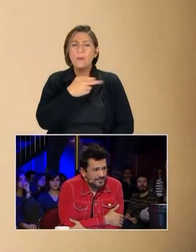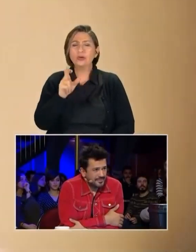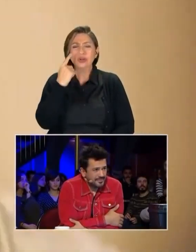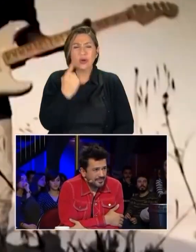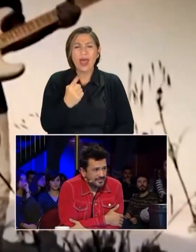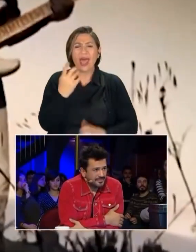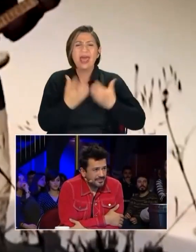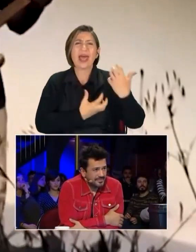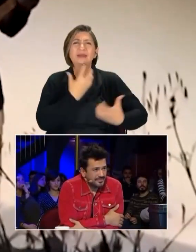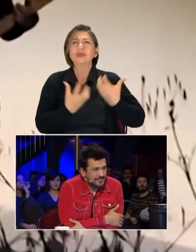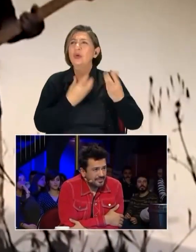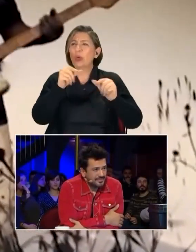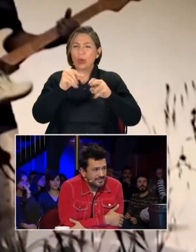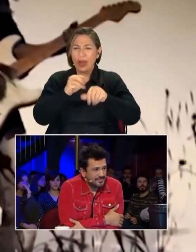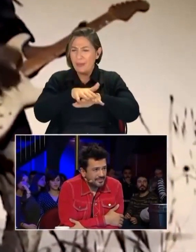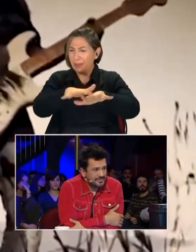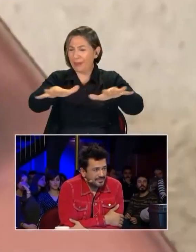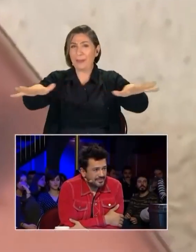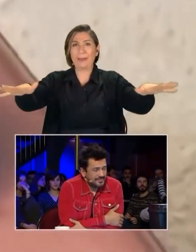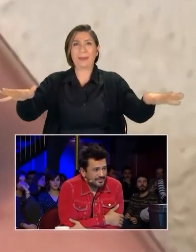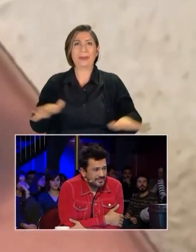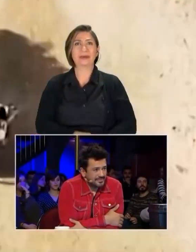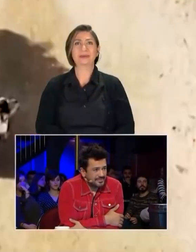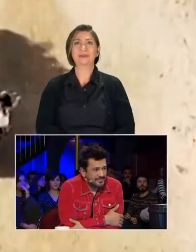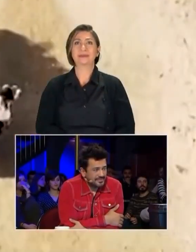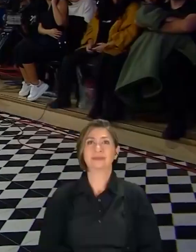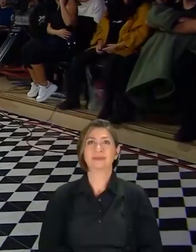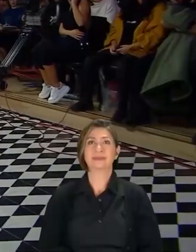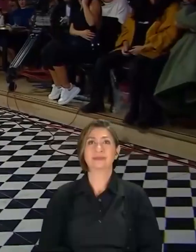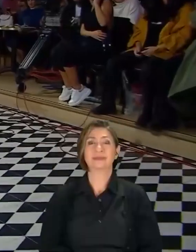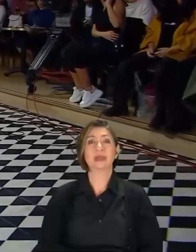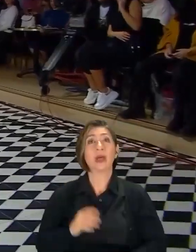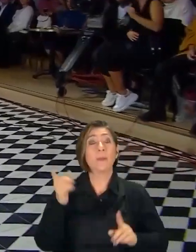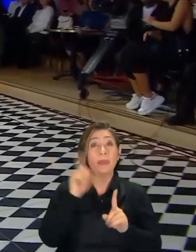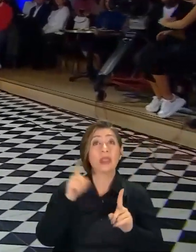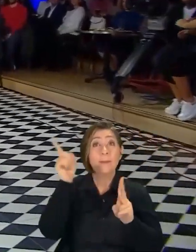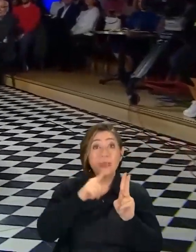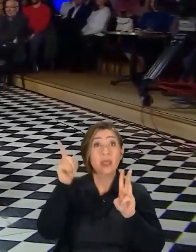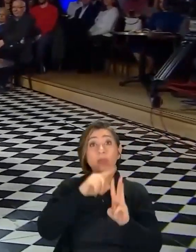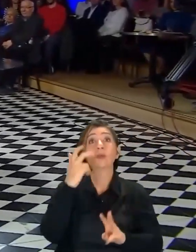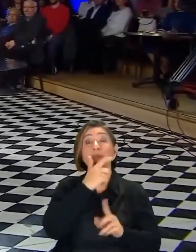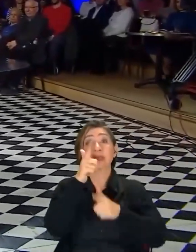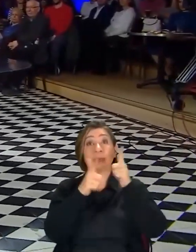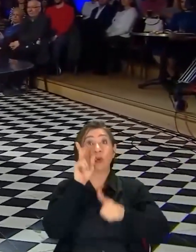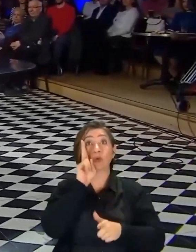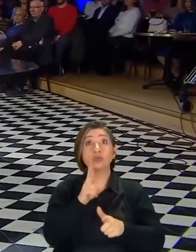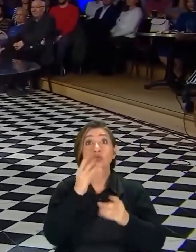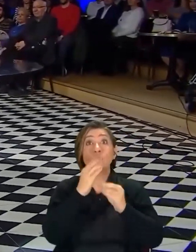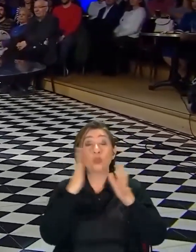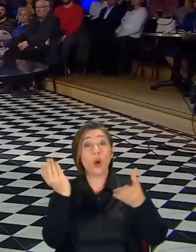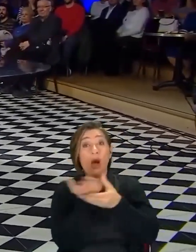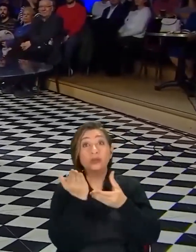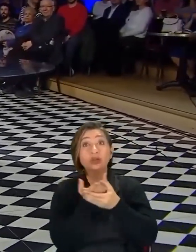yere yanmış Külleri savrulmuş ya arka arkaya gördüğümüz zaman çok acayip müthiş bir arşiv